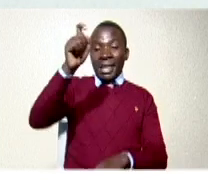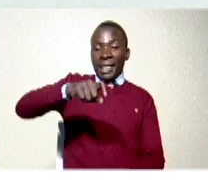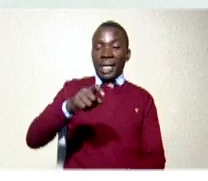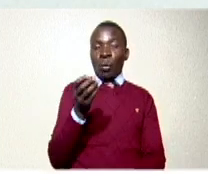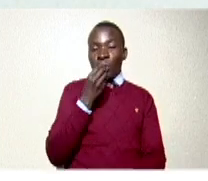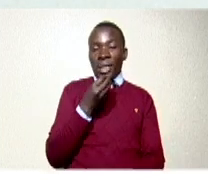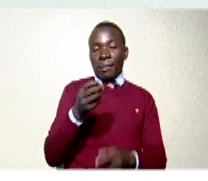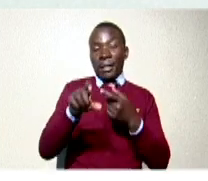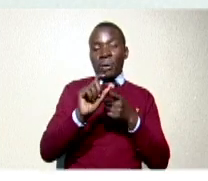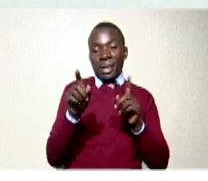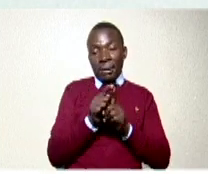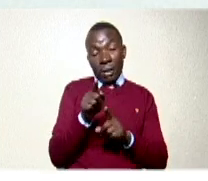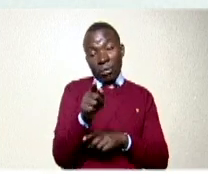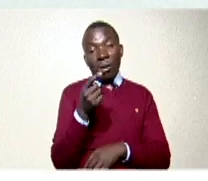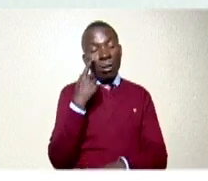uko wabonye